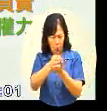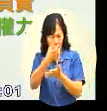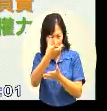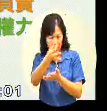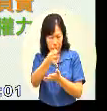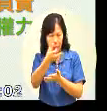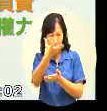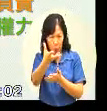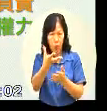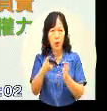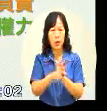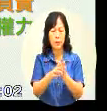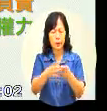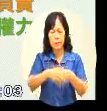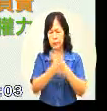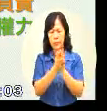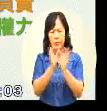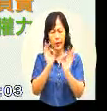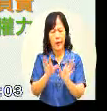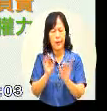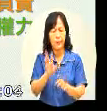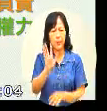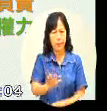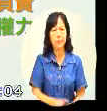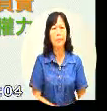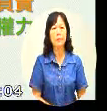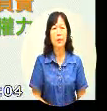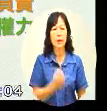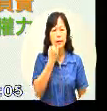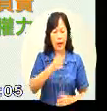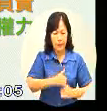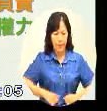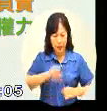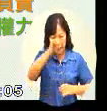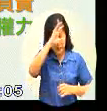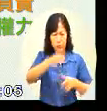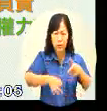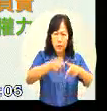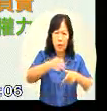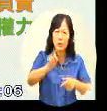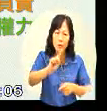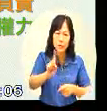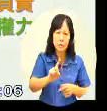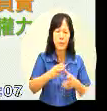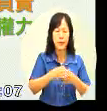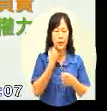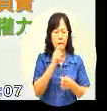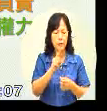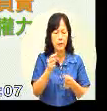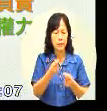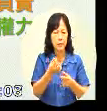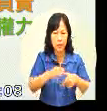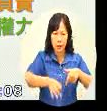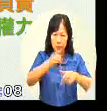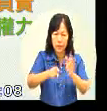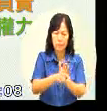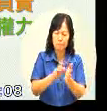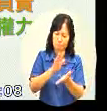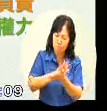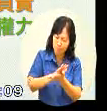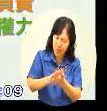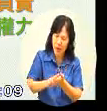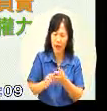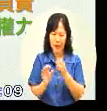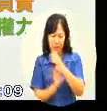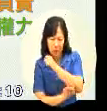关，花的通通都是纳税人的钱。民进党的价值是什么？民进党的价值就是勤廉勤政